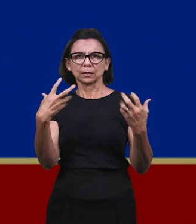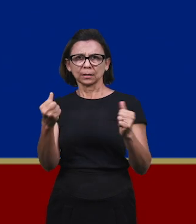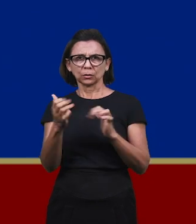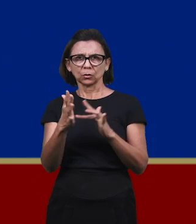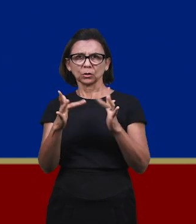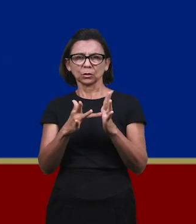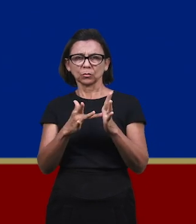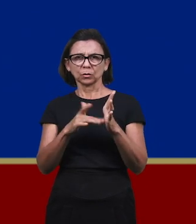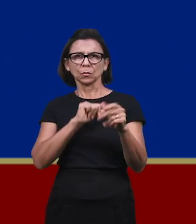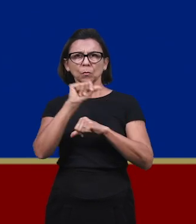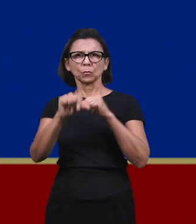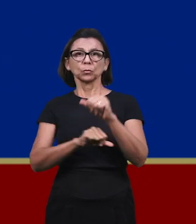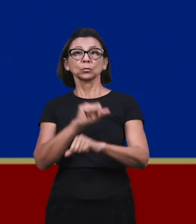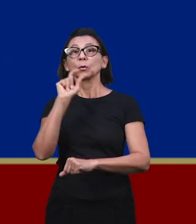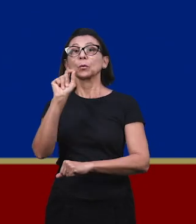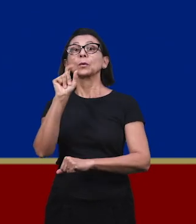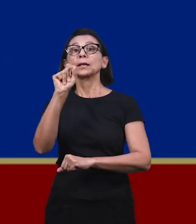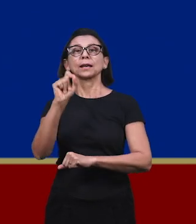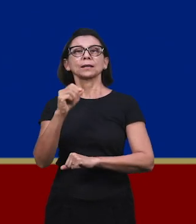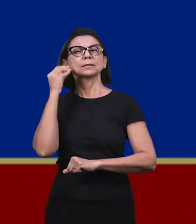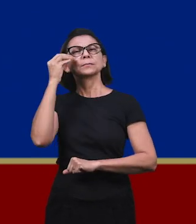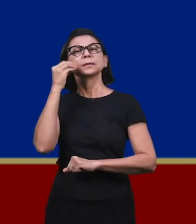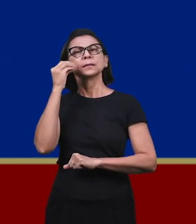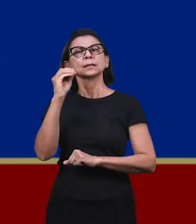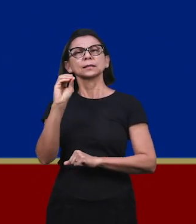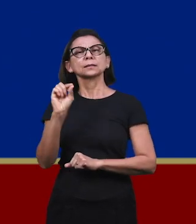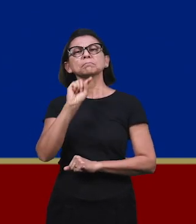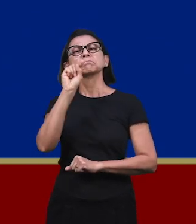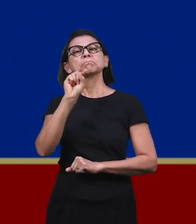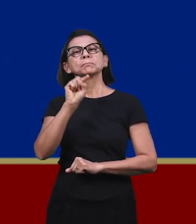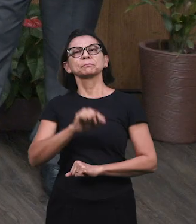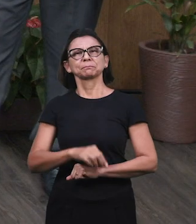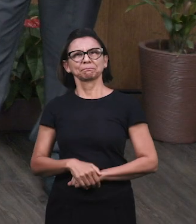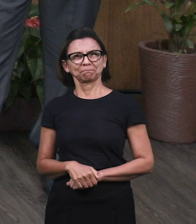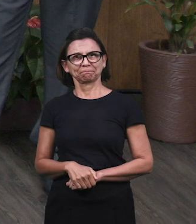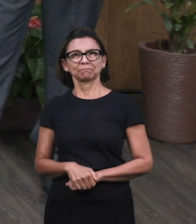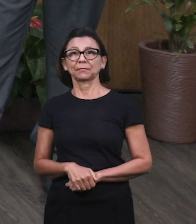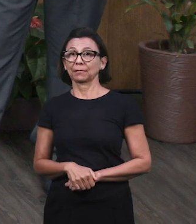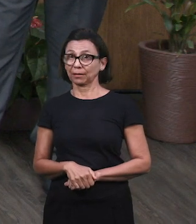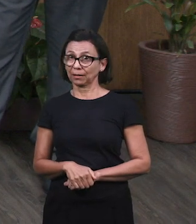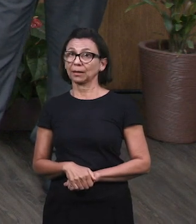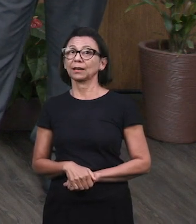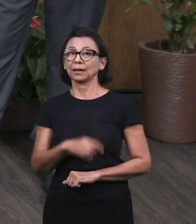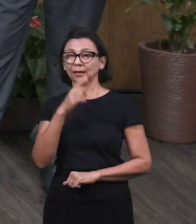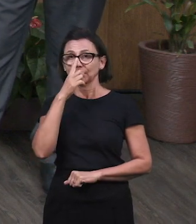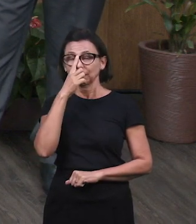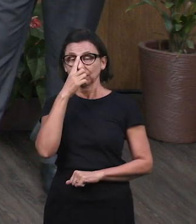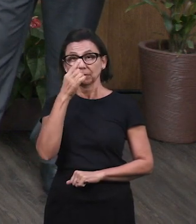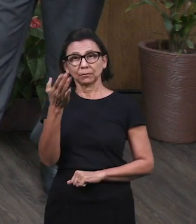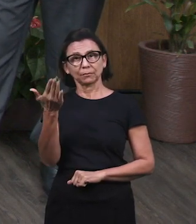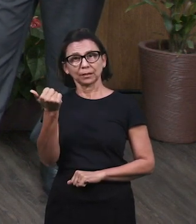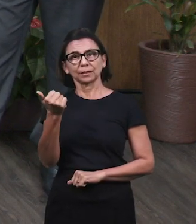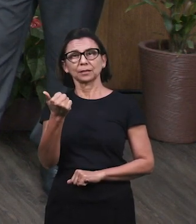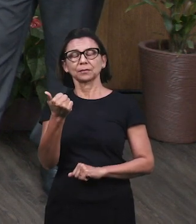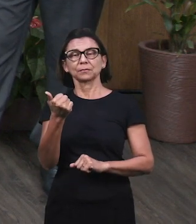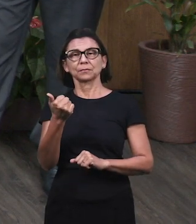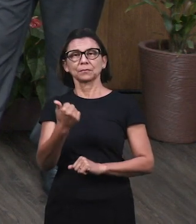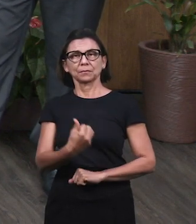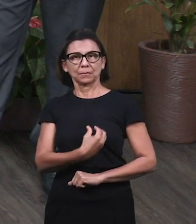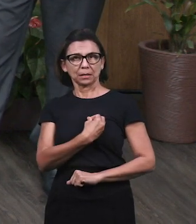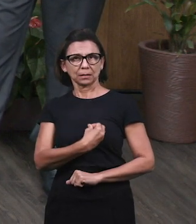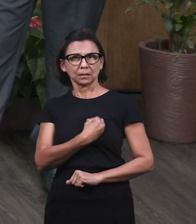Participez en envoyant votre commentaire Dans la